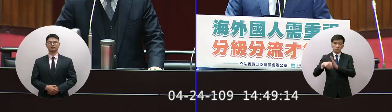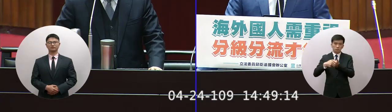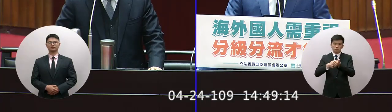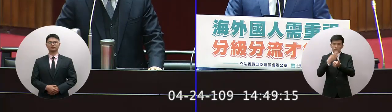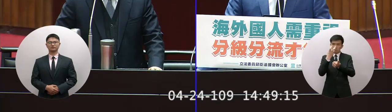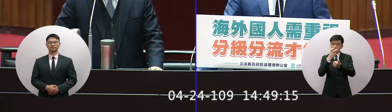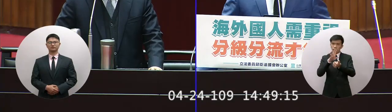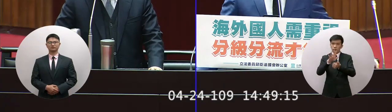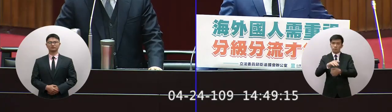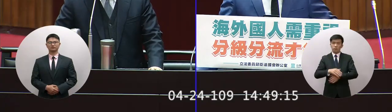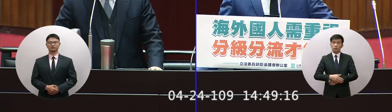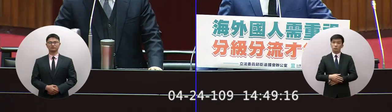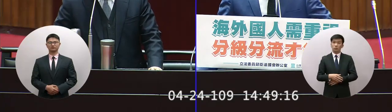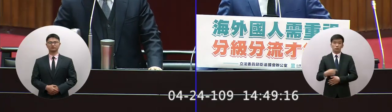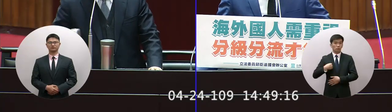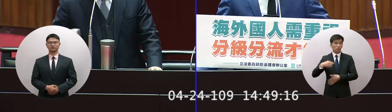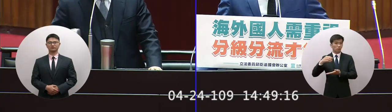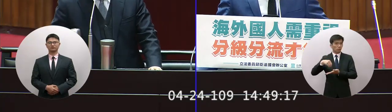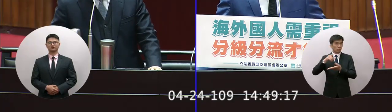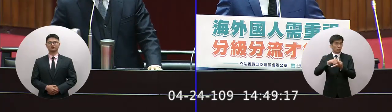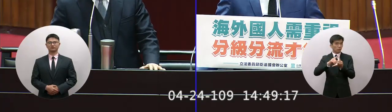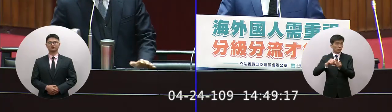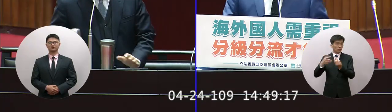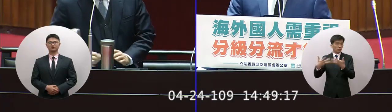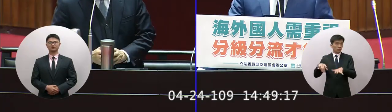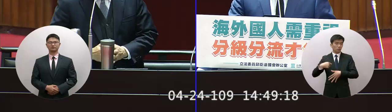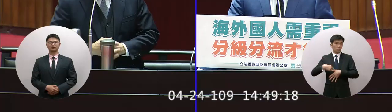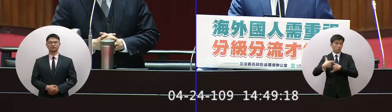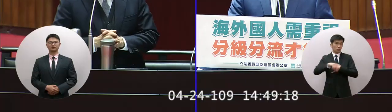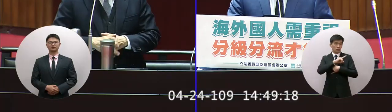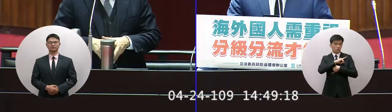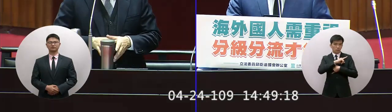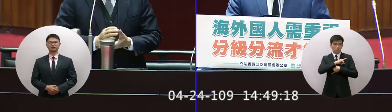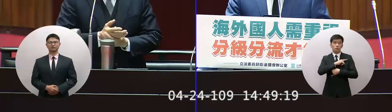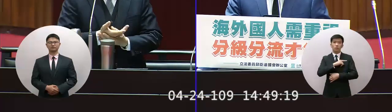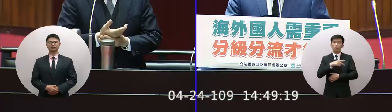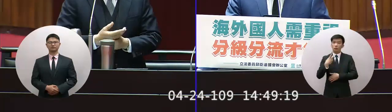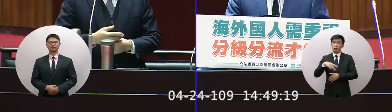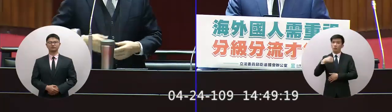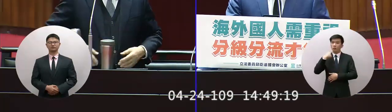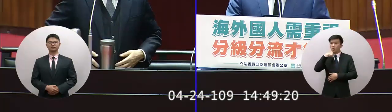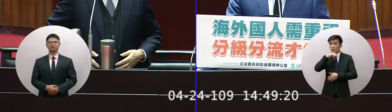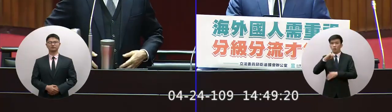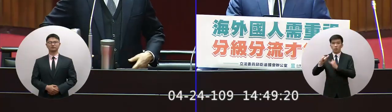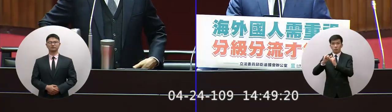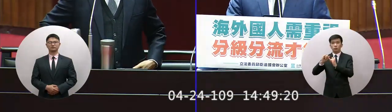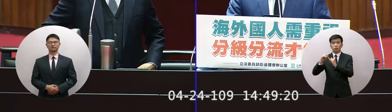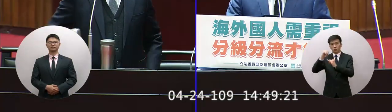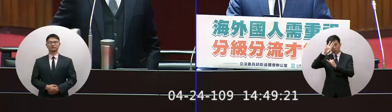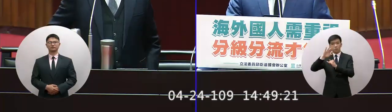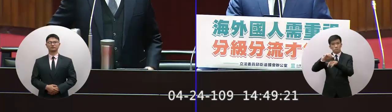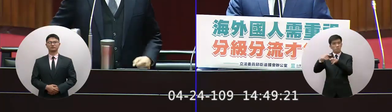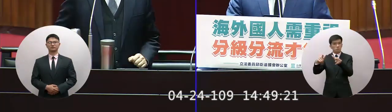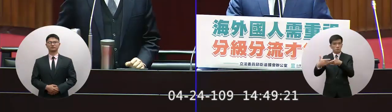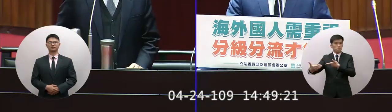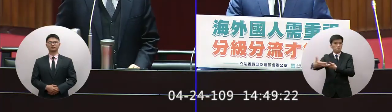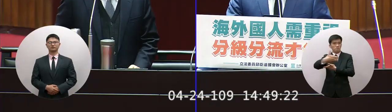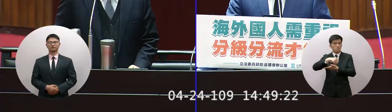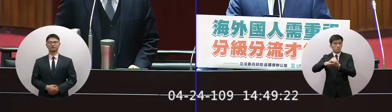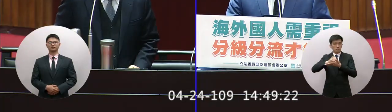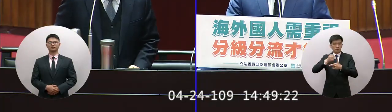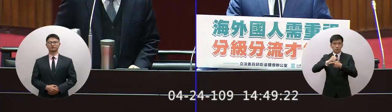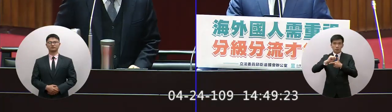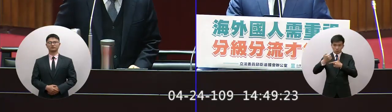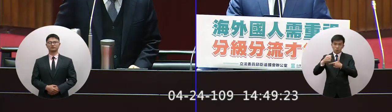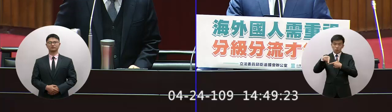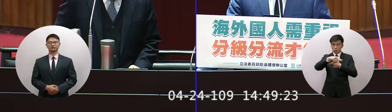进度啦。那我们也提出了很多包括我自己，还有就是本席，还有台湾民众党提出很多建议，其实都有得